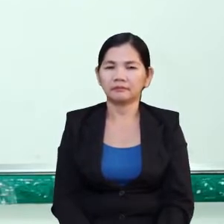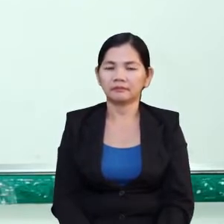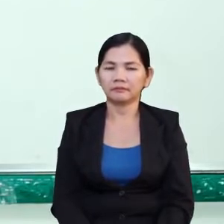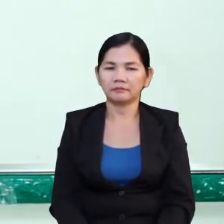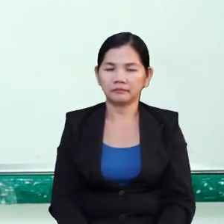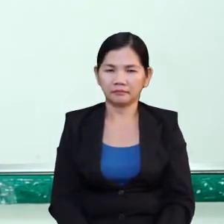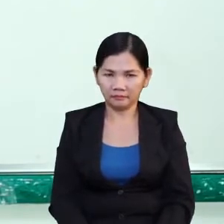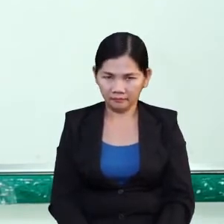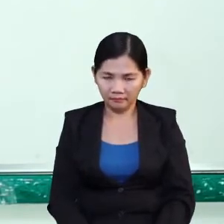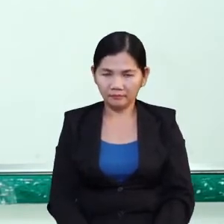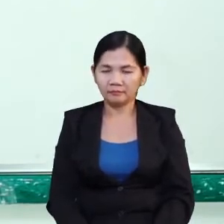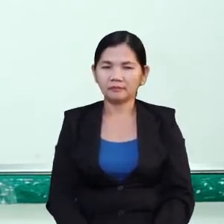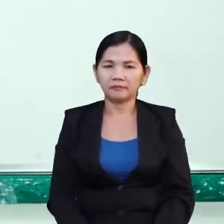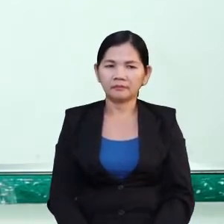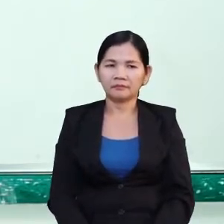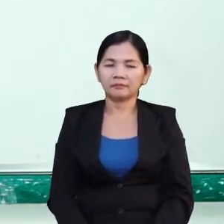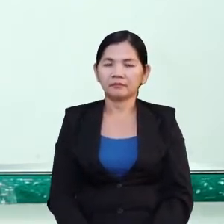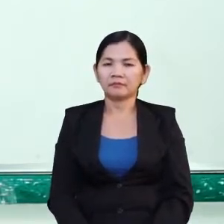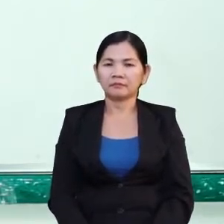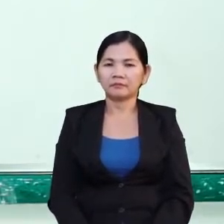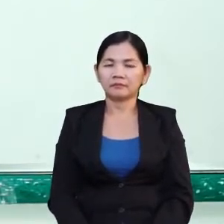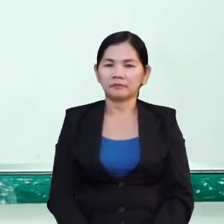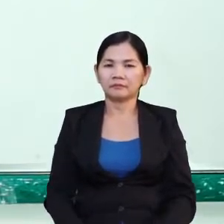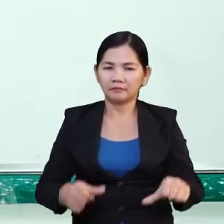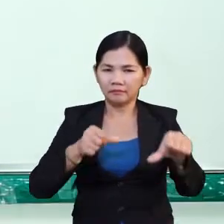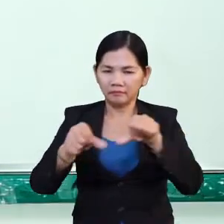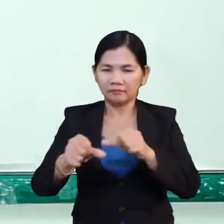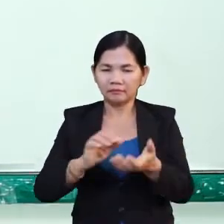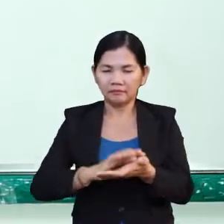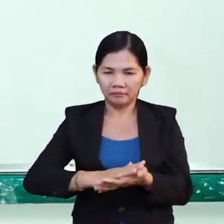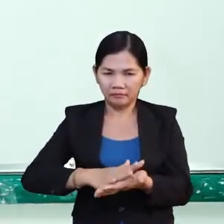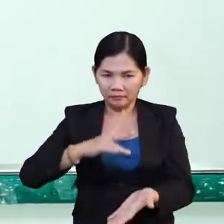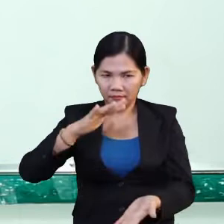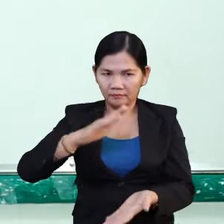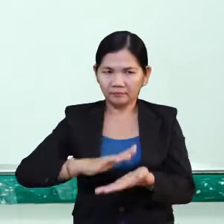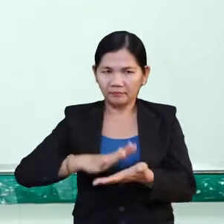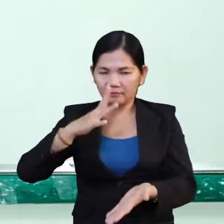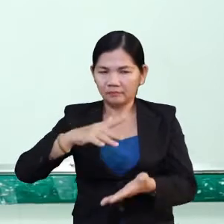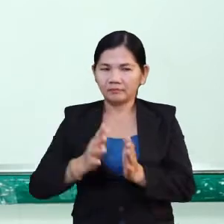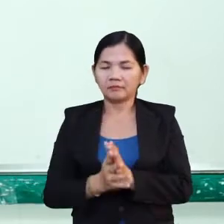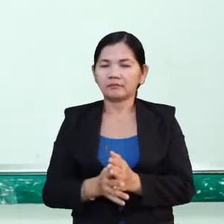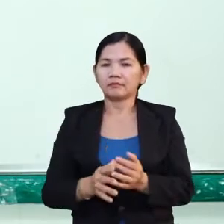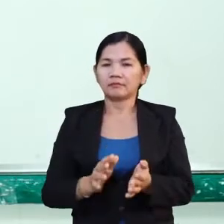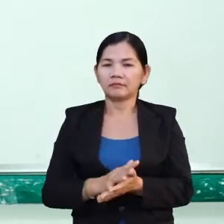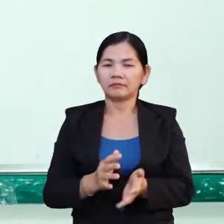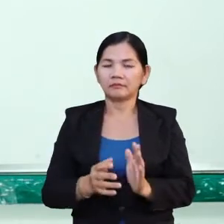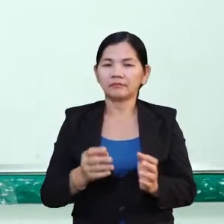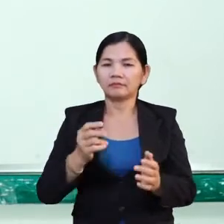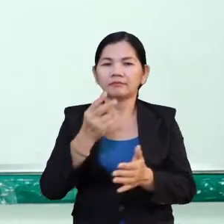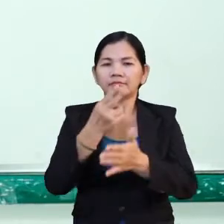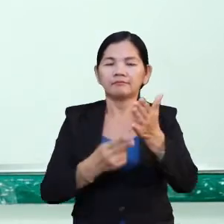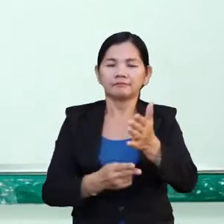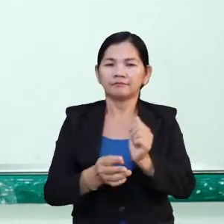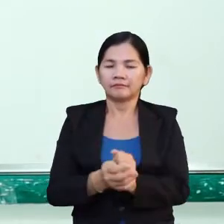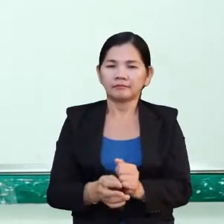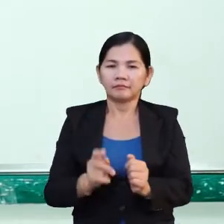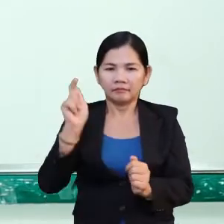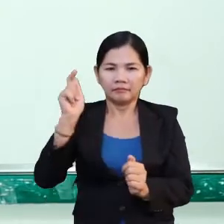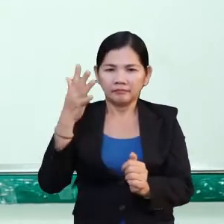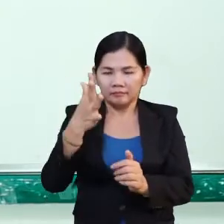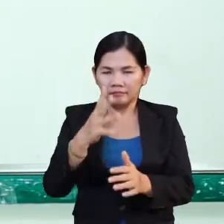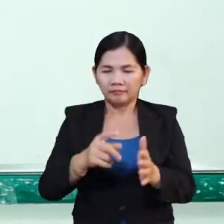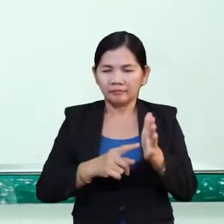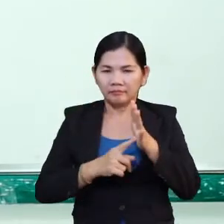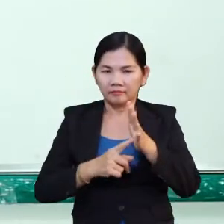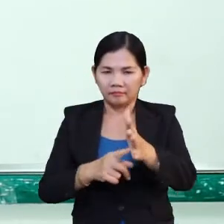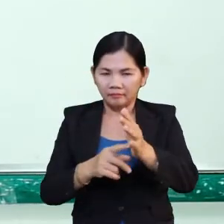ចាអញ្ចឹងកូនមើលកូនឃើញពណ៌យ៉ាងម៉េចដែរកូនឃើញអីខ្លះកូនមើលរូបភាពដែលអ្ន